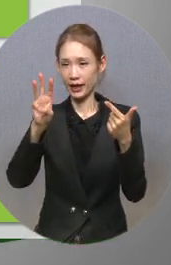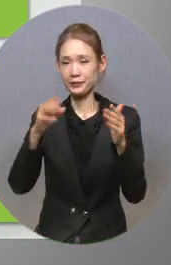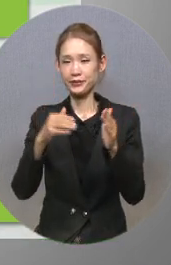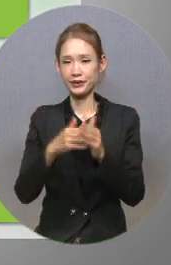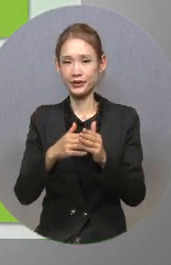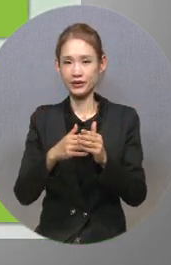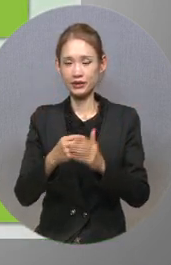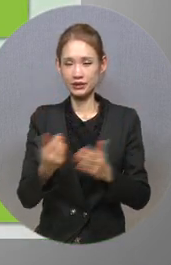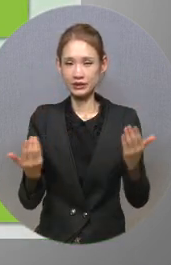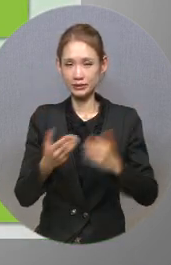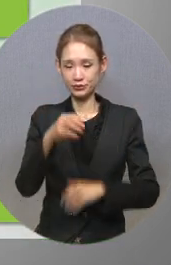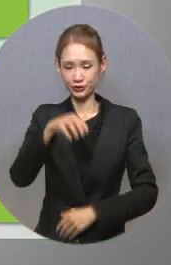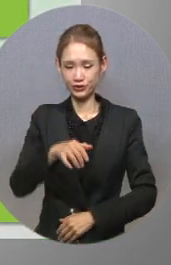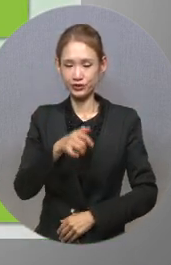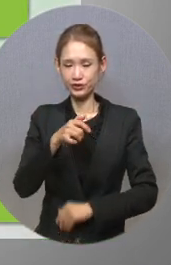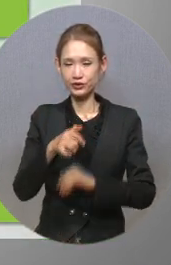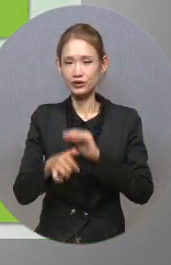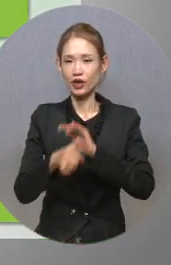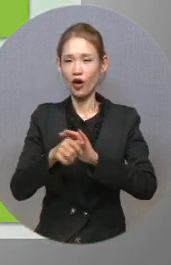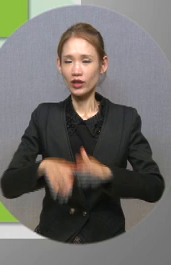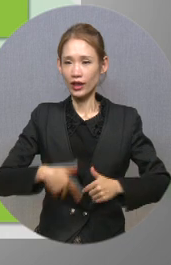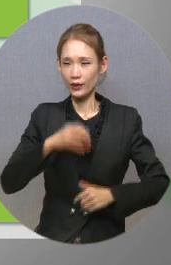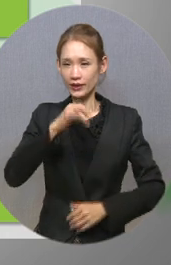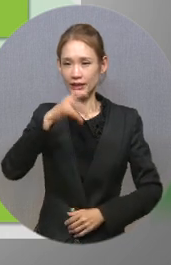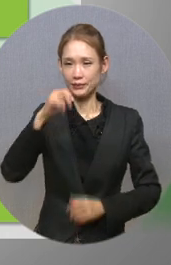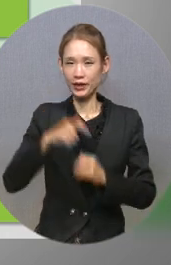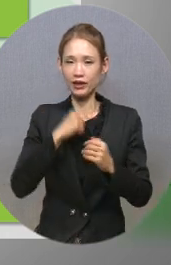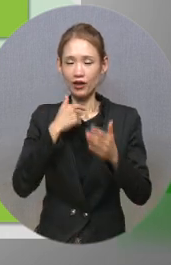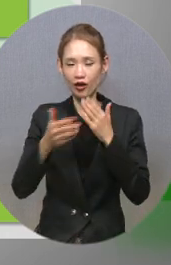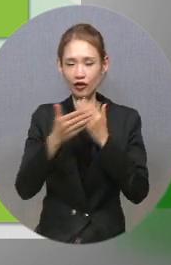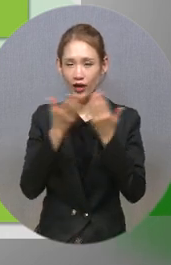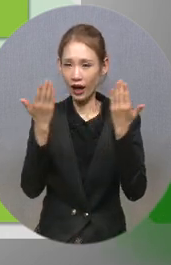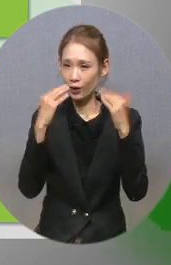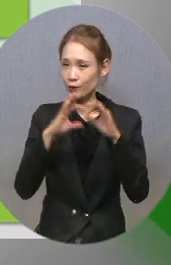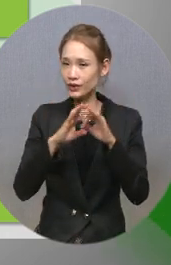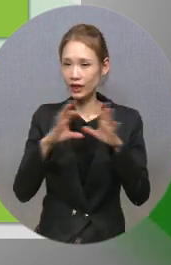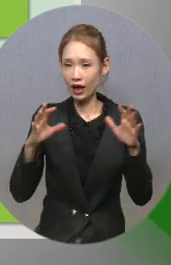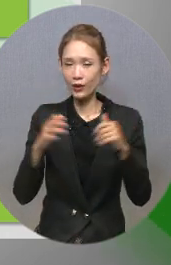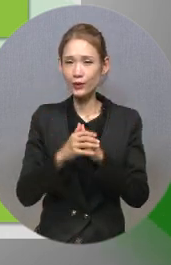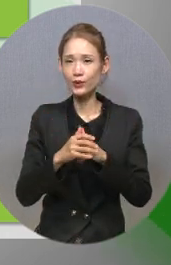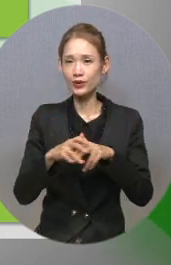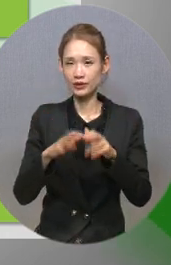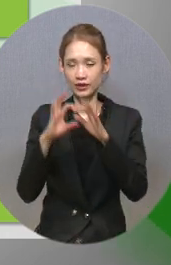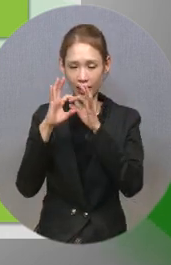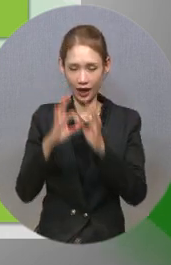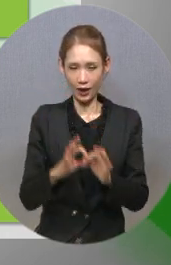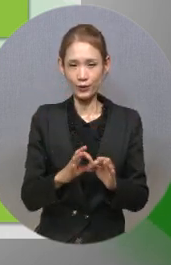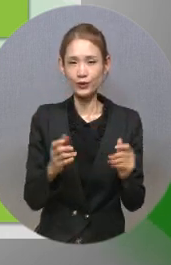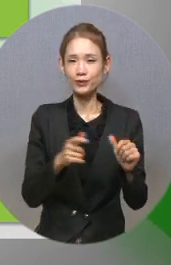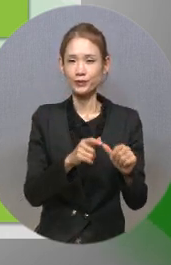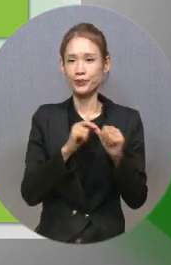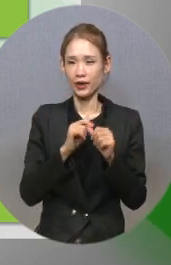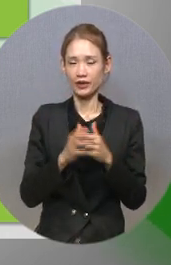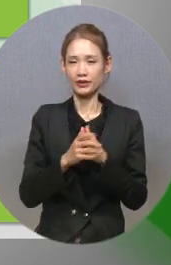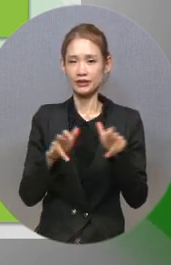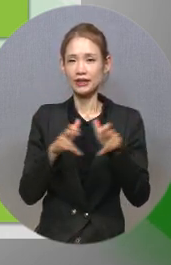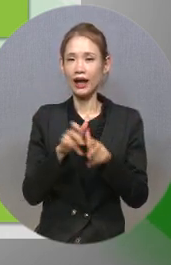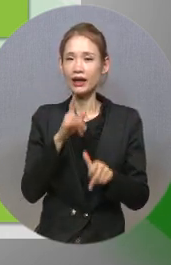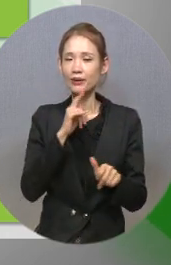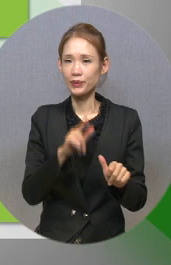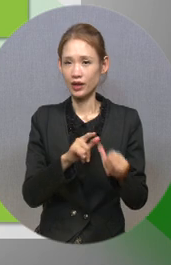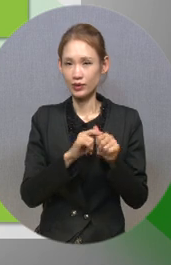근무지는 경상남도 김해시입니다. 경력과 학력은 무관하며 상용직을 채용합니다. 장애인만